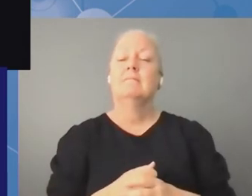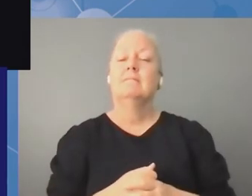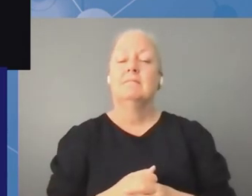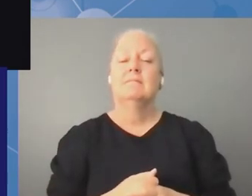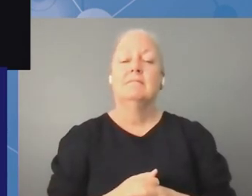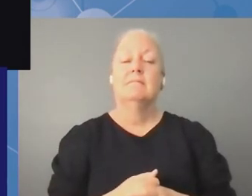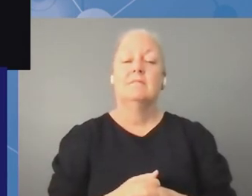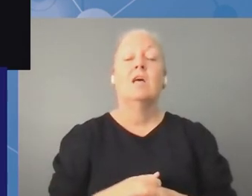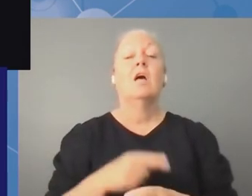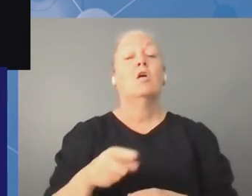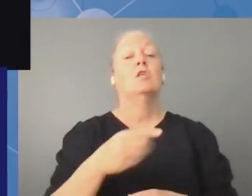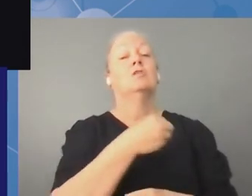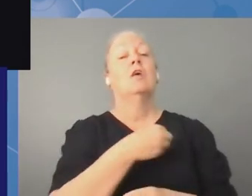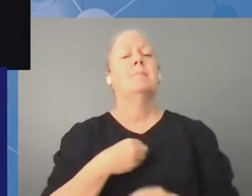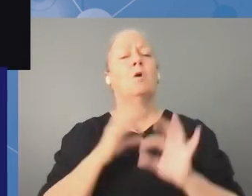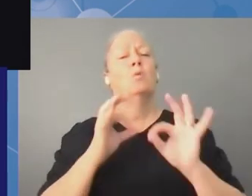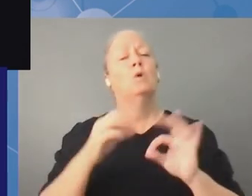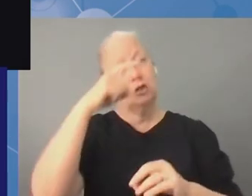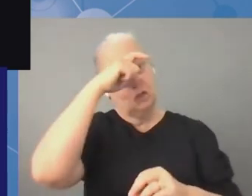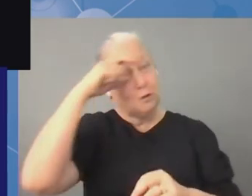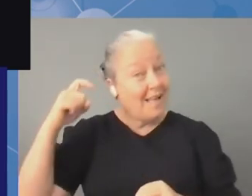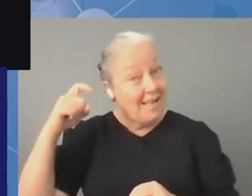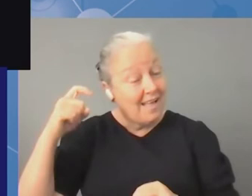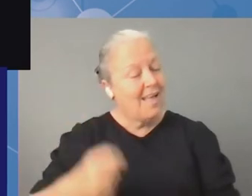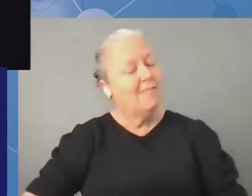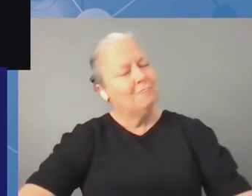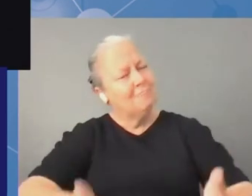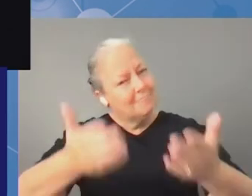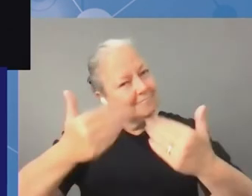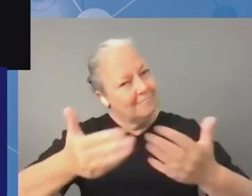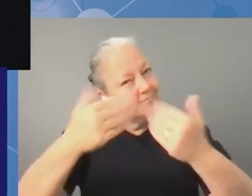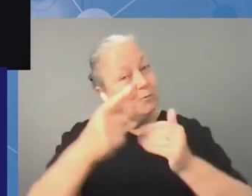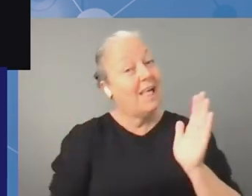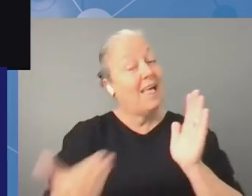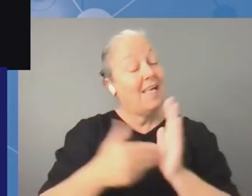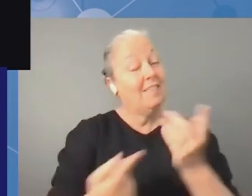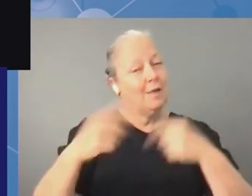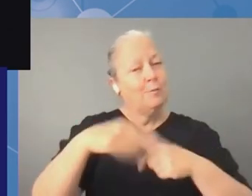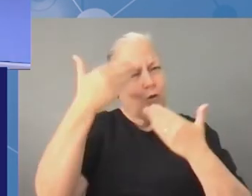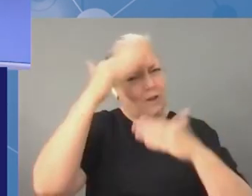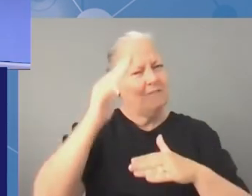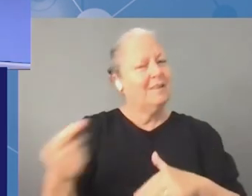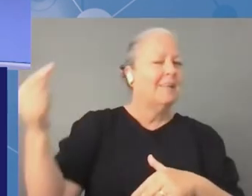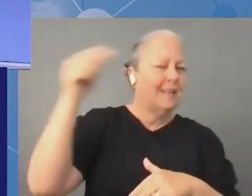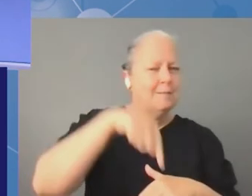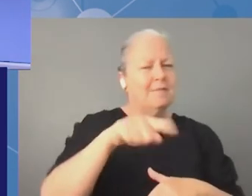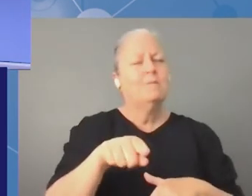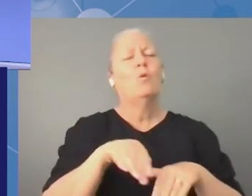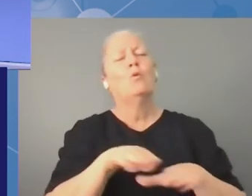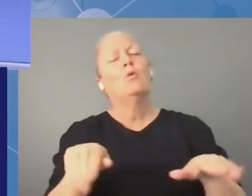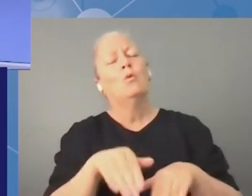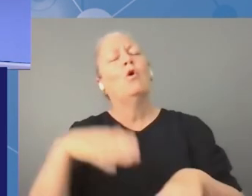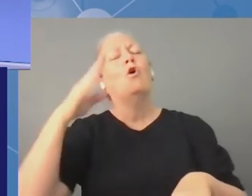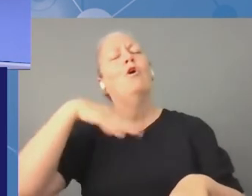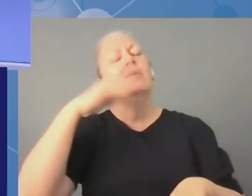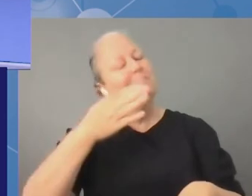ستحول إلى مشاريع ذات اهتمام. الشيء الثالث، موسم الصيف في بولندا